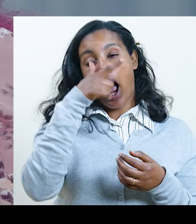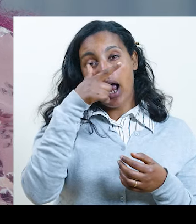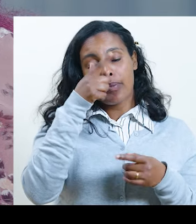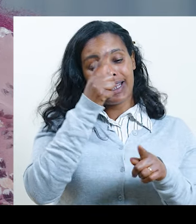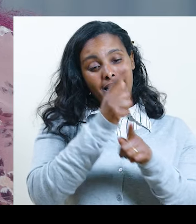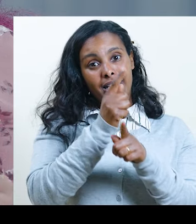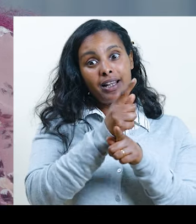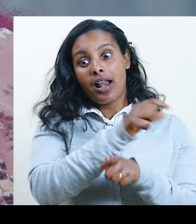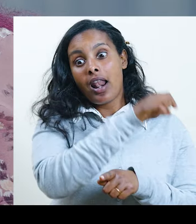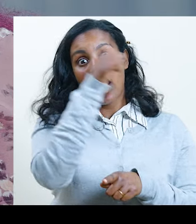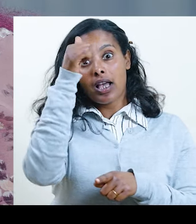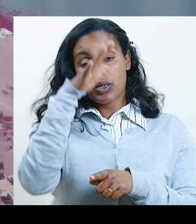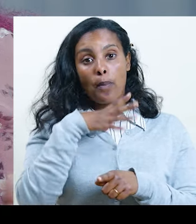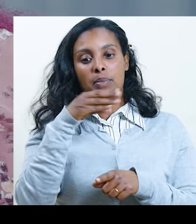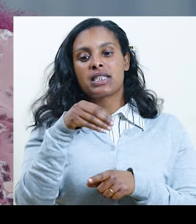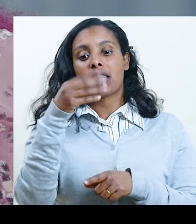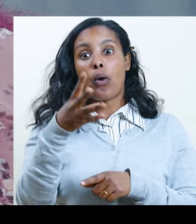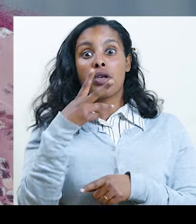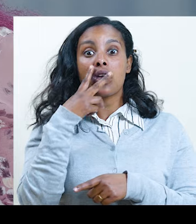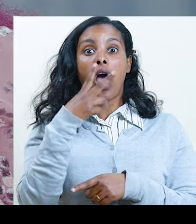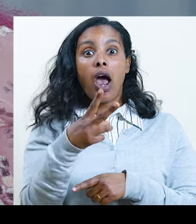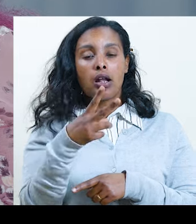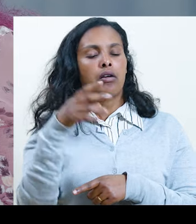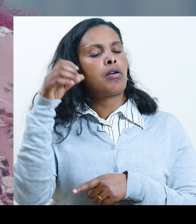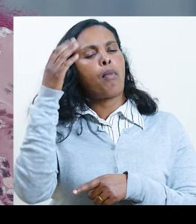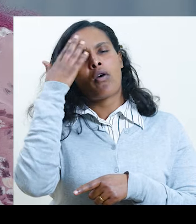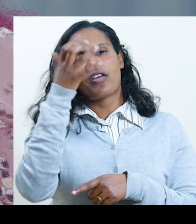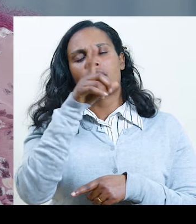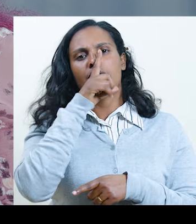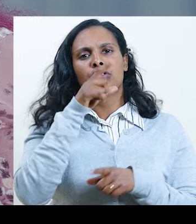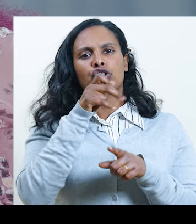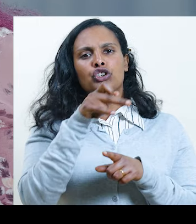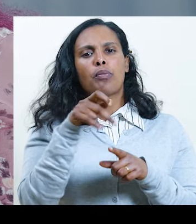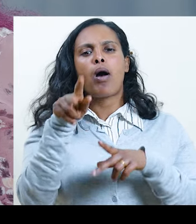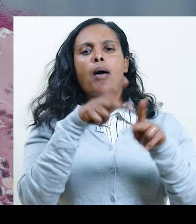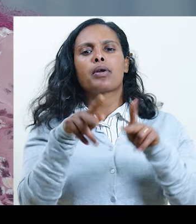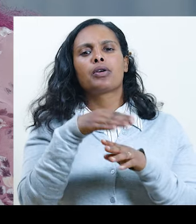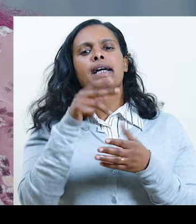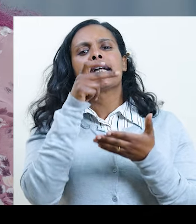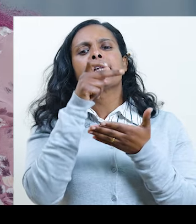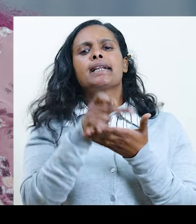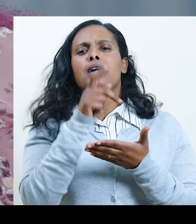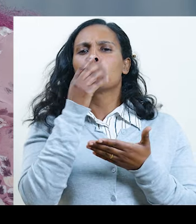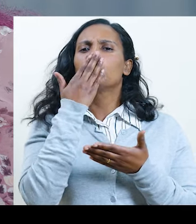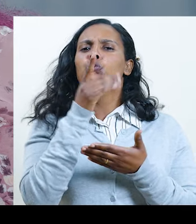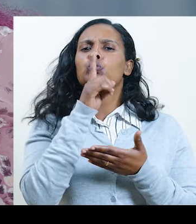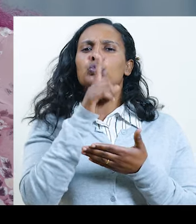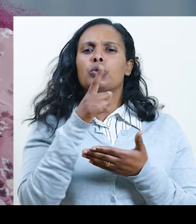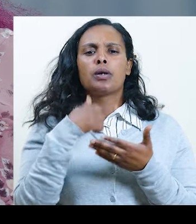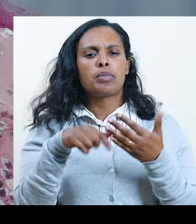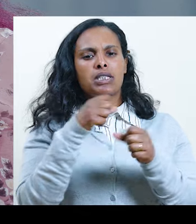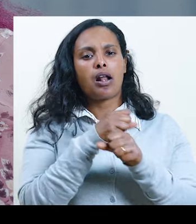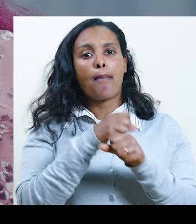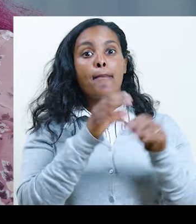አይን በትክክል ቢሰጠው ለዛ ሰው ያያል፣ ያንን ማወቅ ይፈልጋል እንጂ ማህበረሰቡ ደግ ነው